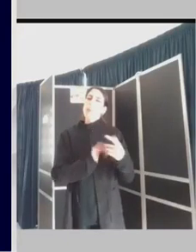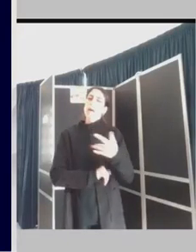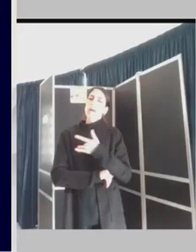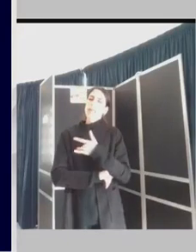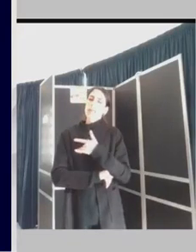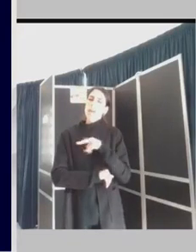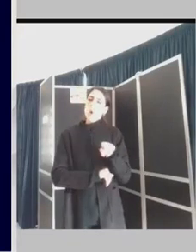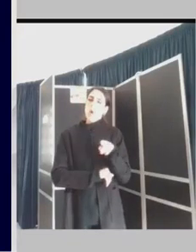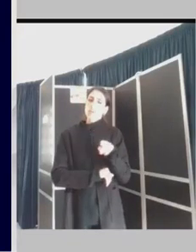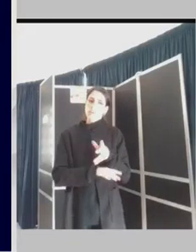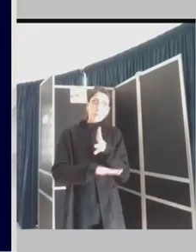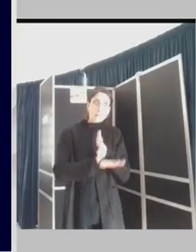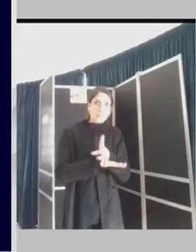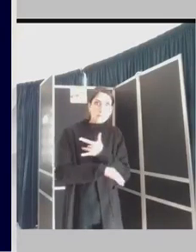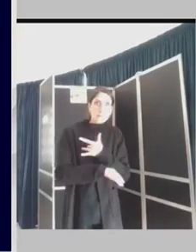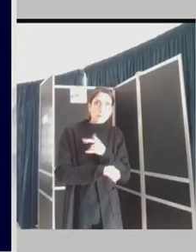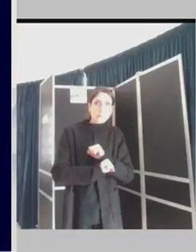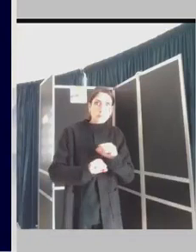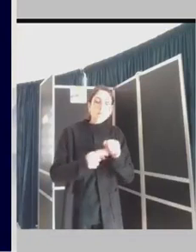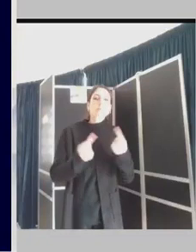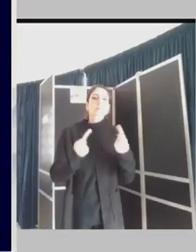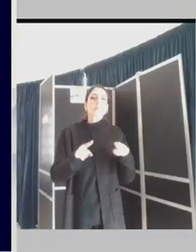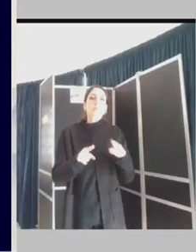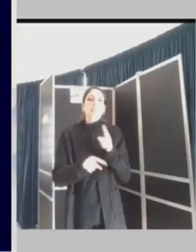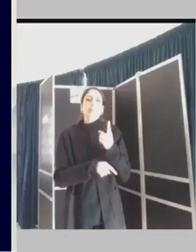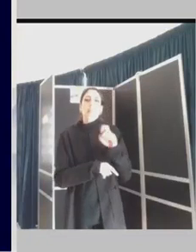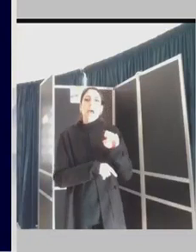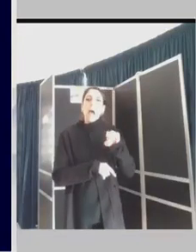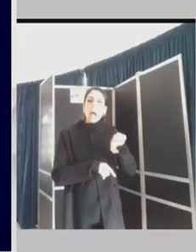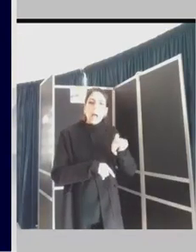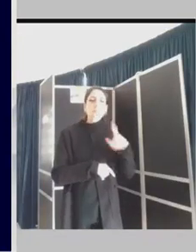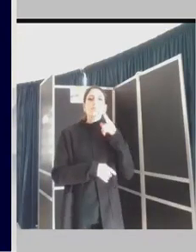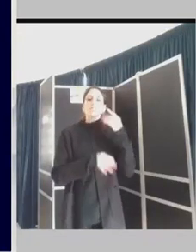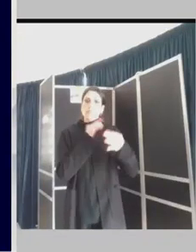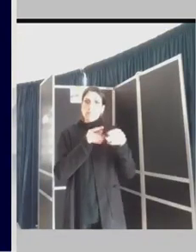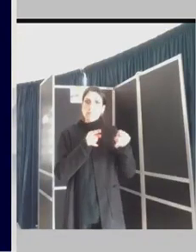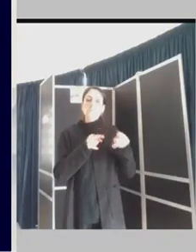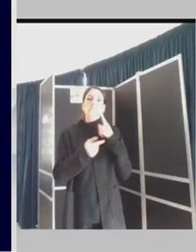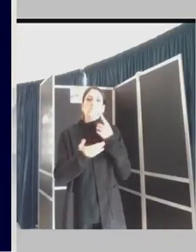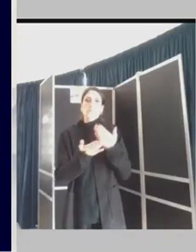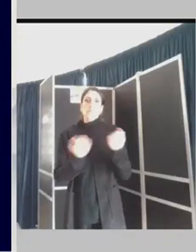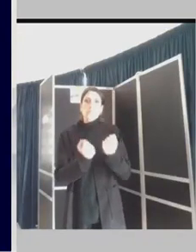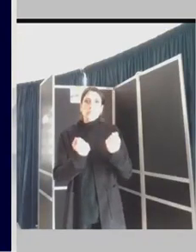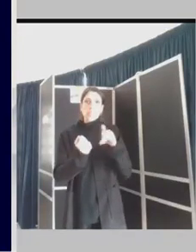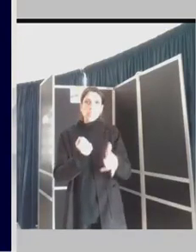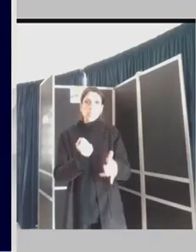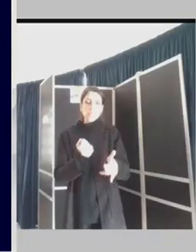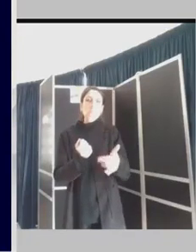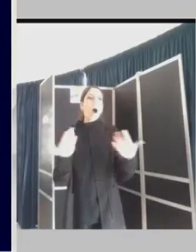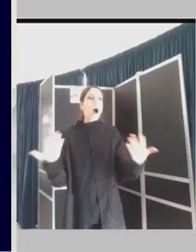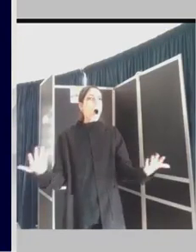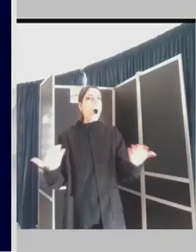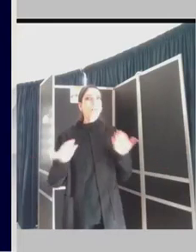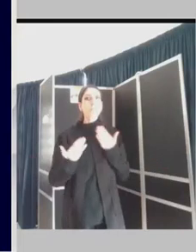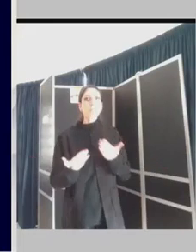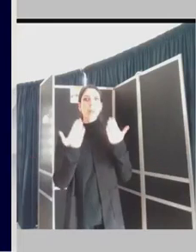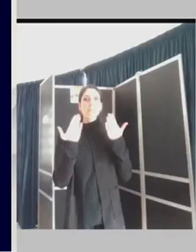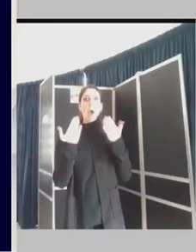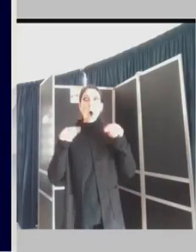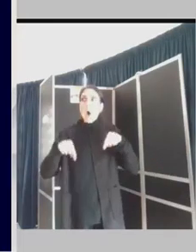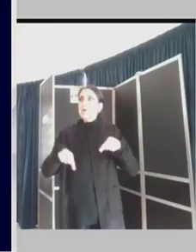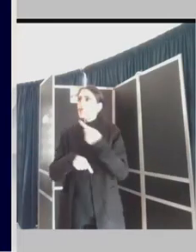su arresto cardiaco e quindi dei DAE. Ovviamente la cultura del soccorso l'abbiamo imparato oggi, noi l'abbiamo imparato in tutti questi mesi di